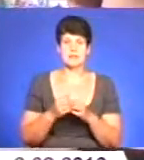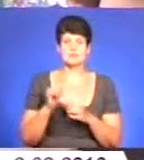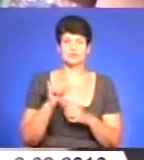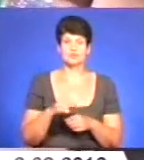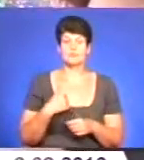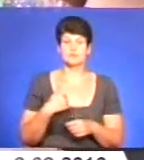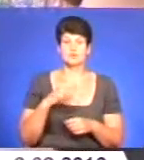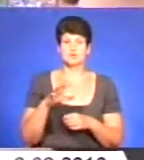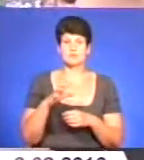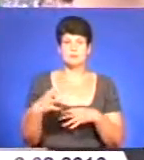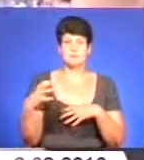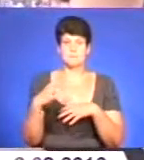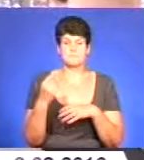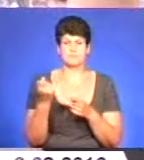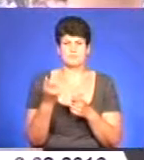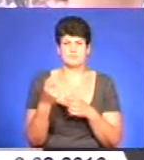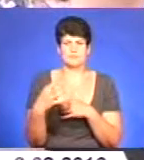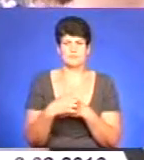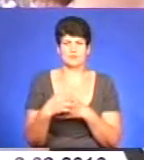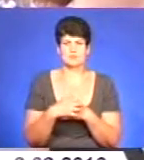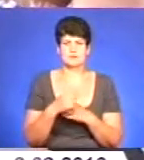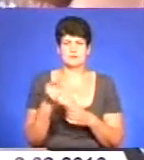не покусав півтора роки назад, він